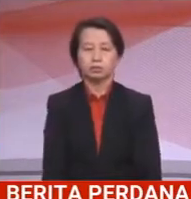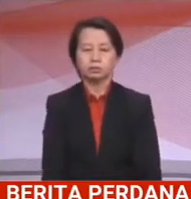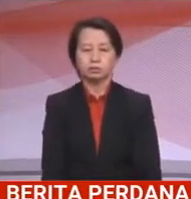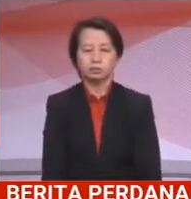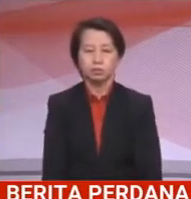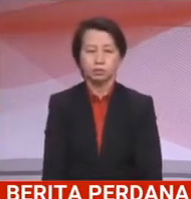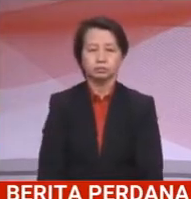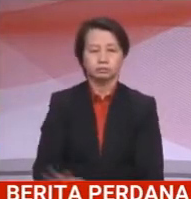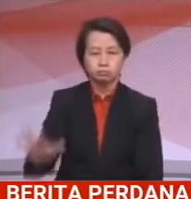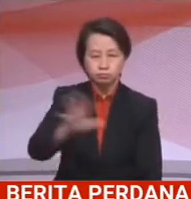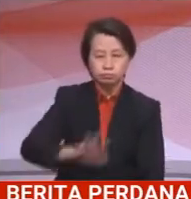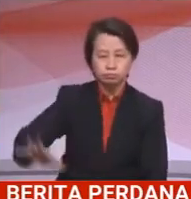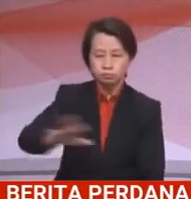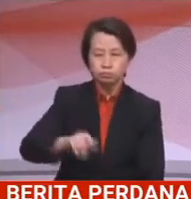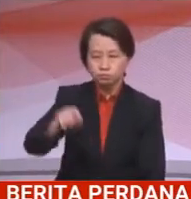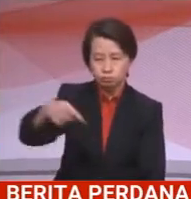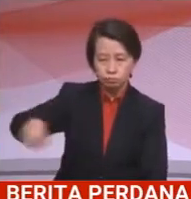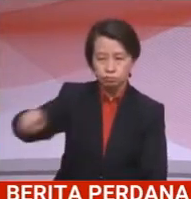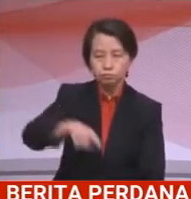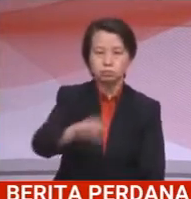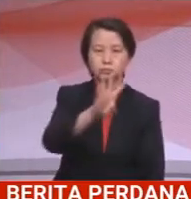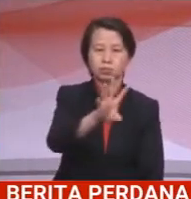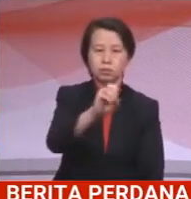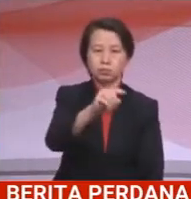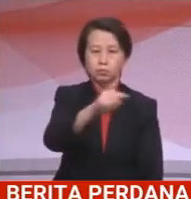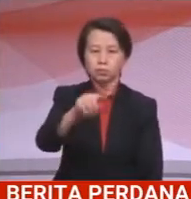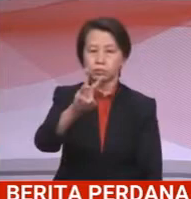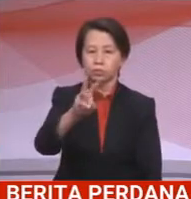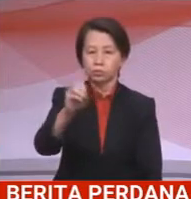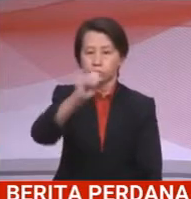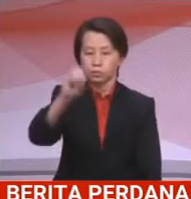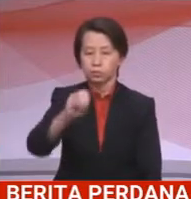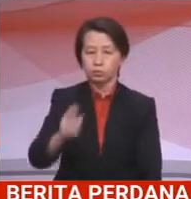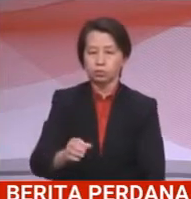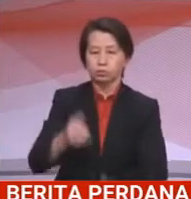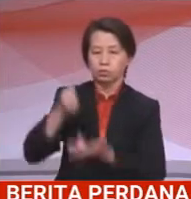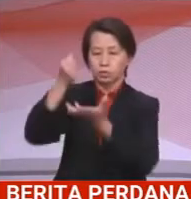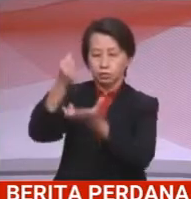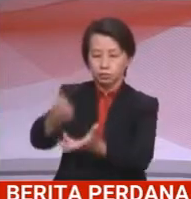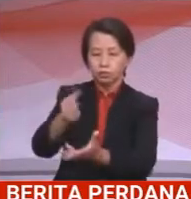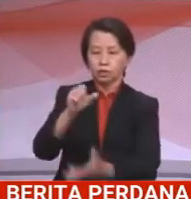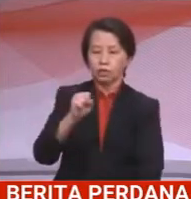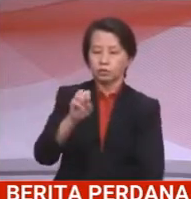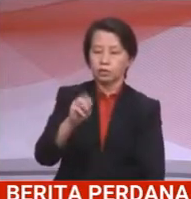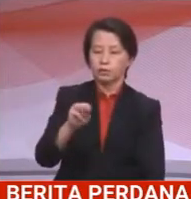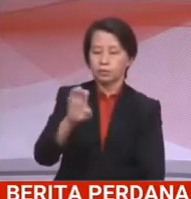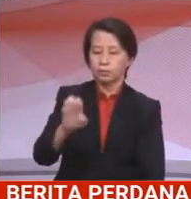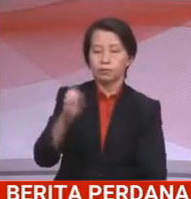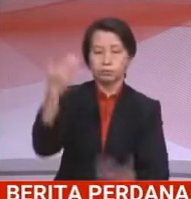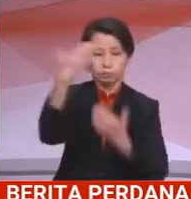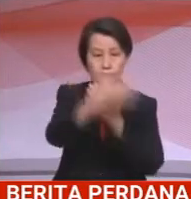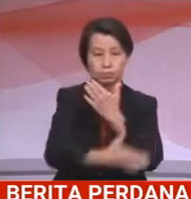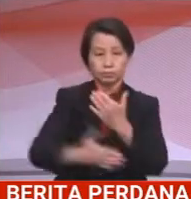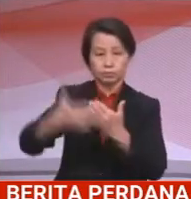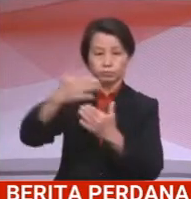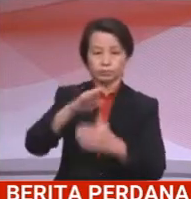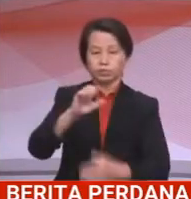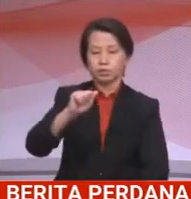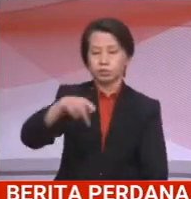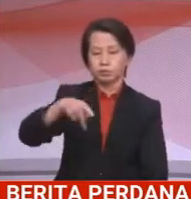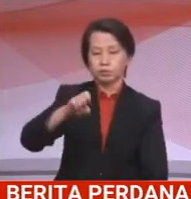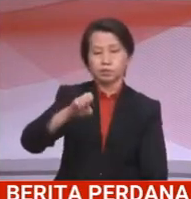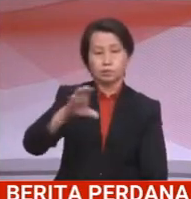Rata-rata di antara 40-60% tu sumbangan SME ini di seluruh APEC